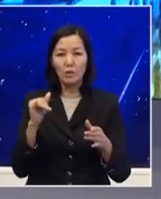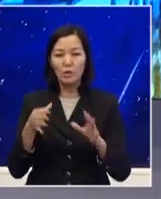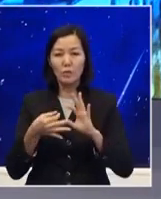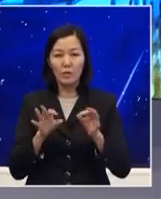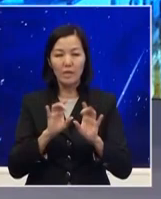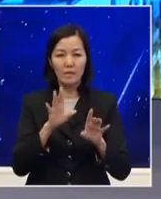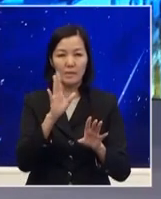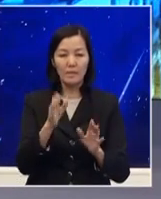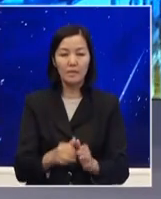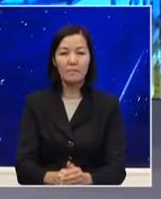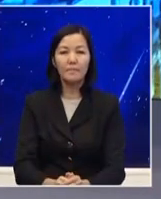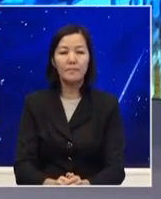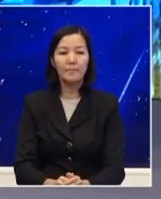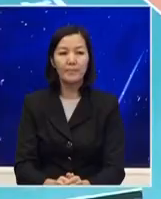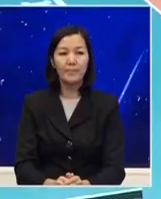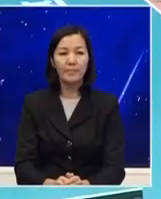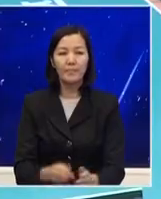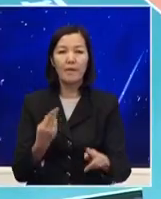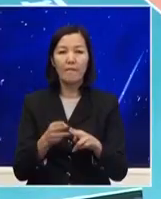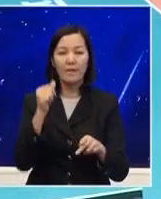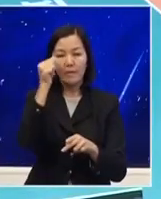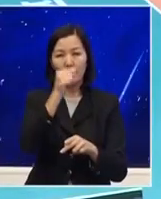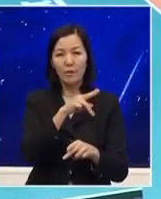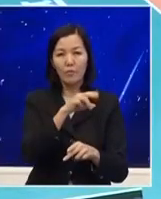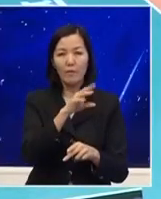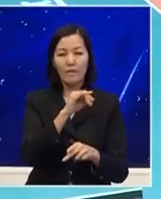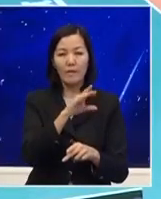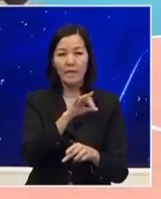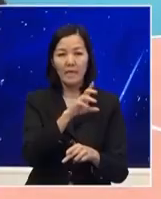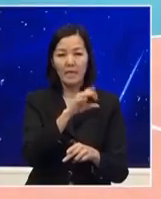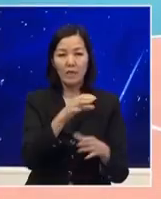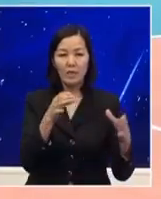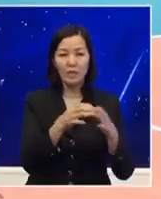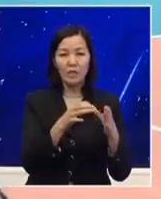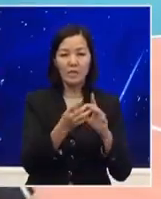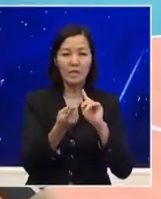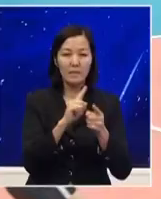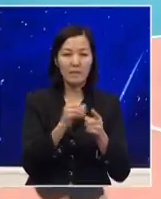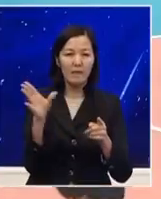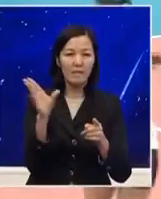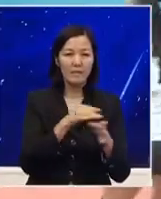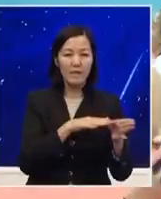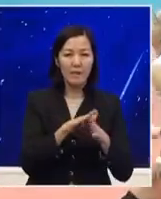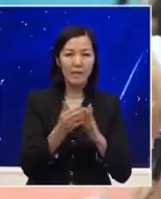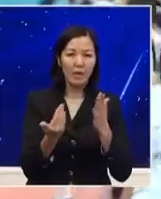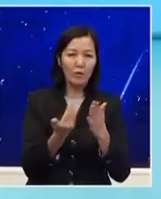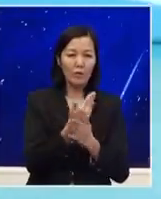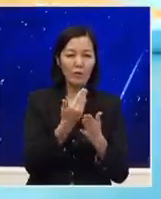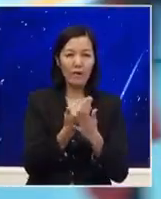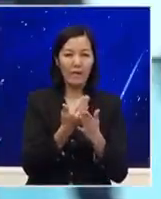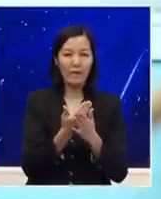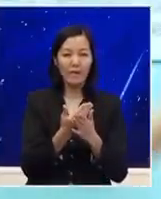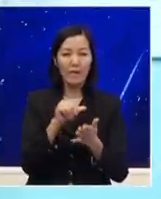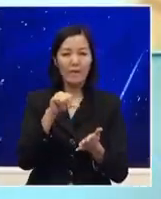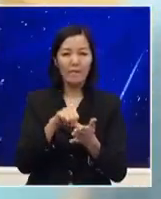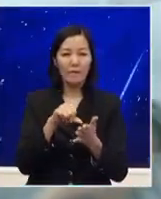наш корреспондент. В этом году павлодарский клуб претерпел значительные изменения. Вся команда полностью омолодилась. На площадку вышли